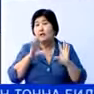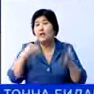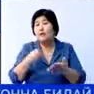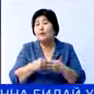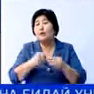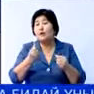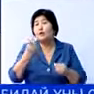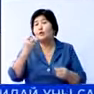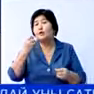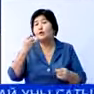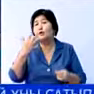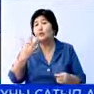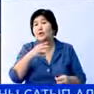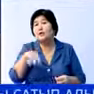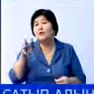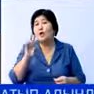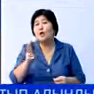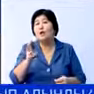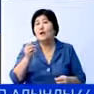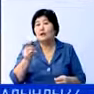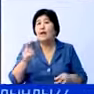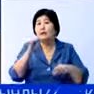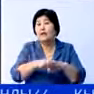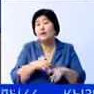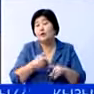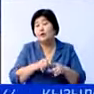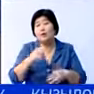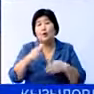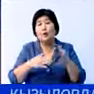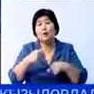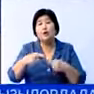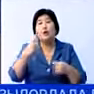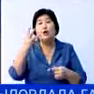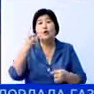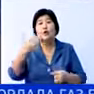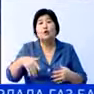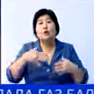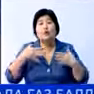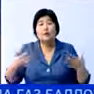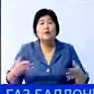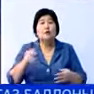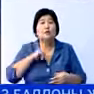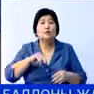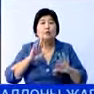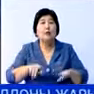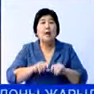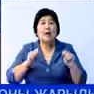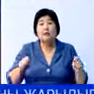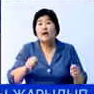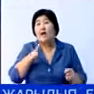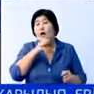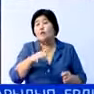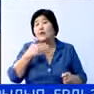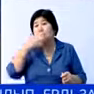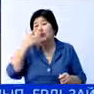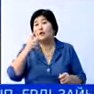көлемі 105 миллион теңгені құрайды, 90-дан астам нысан салынған. Сонымен қатар құрылыс кезеңінде 350-ден астам жұмыс орны ашылған. Ал маусым кезінде 150